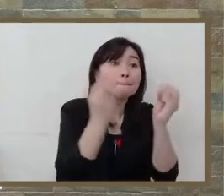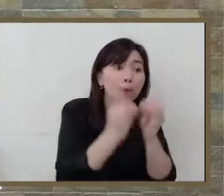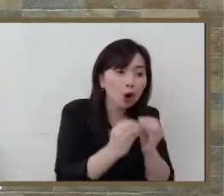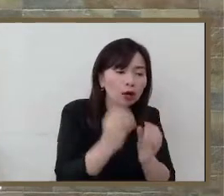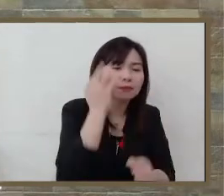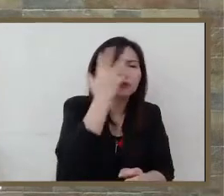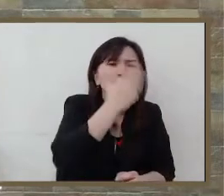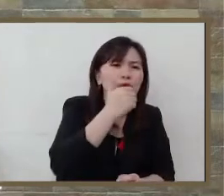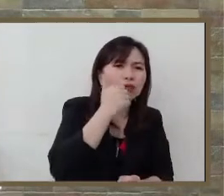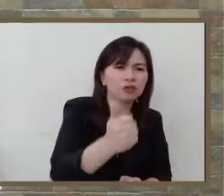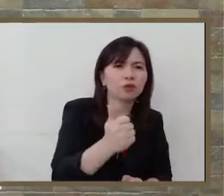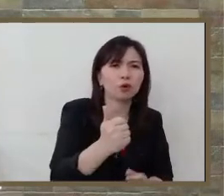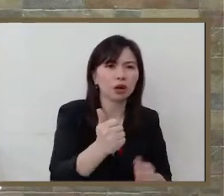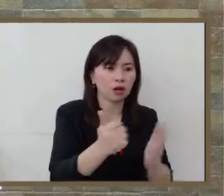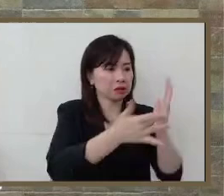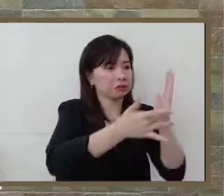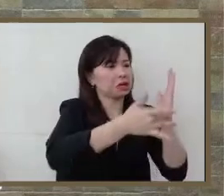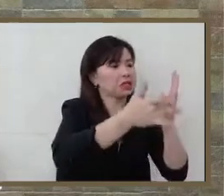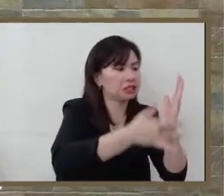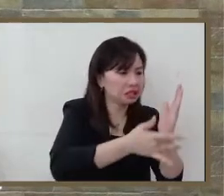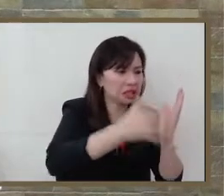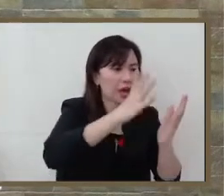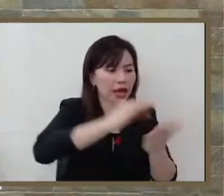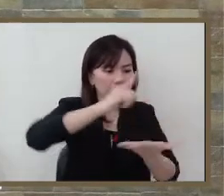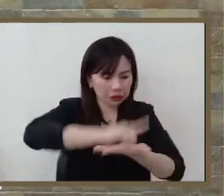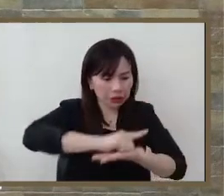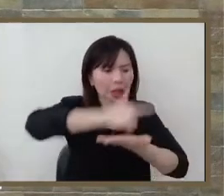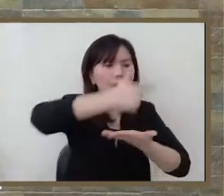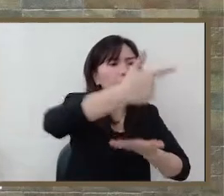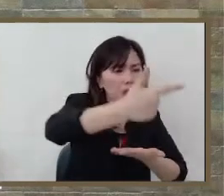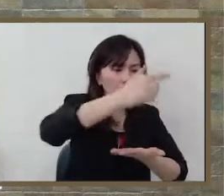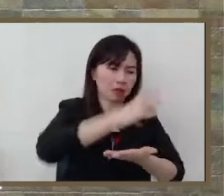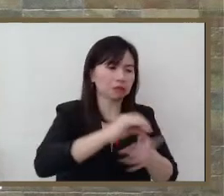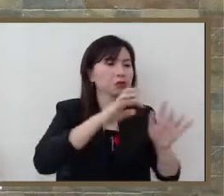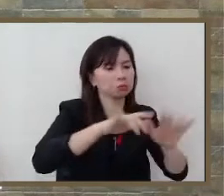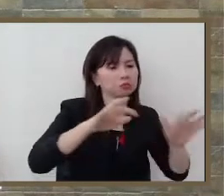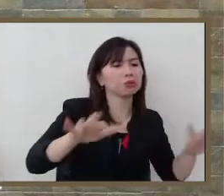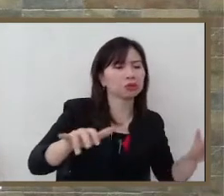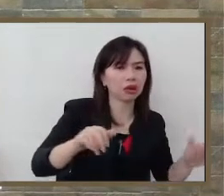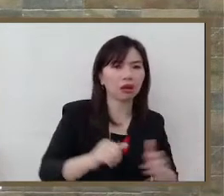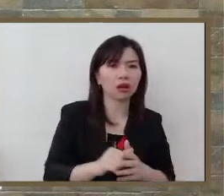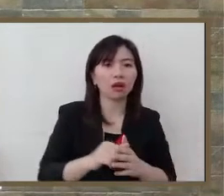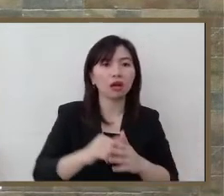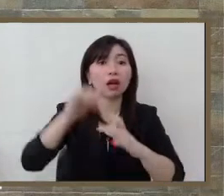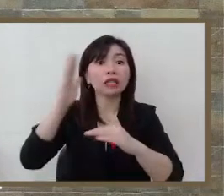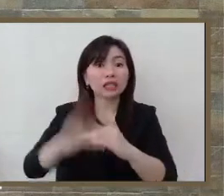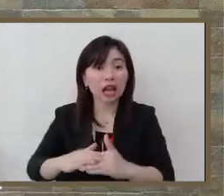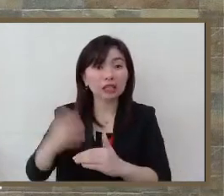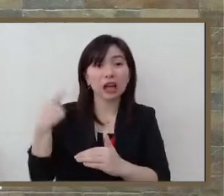LED keyboard and mouse mo kaysa sa Bible mo.